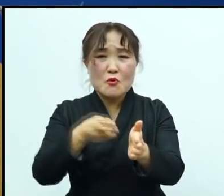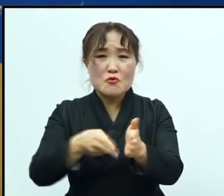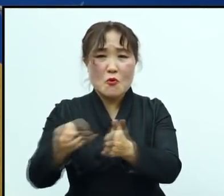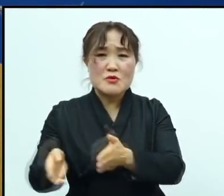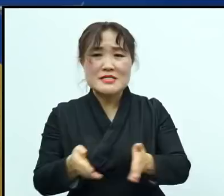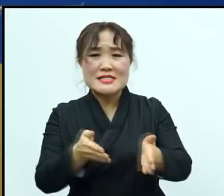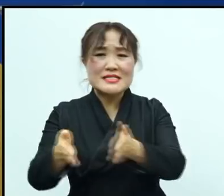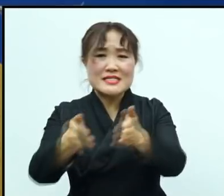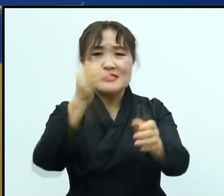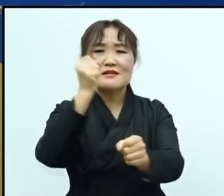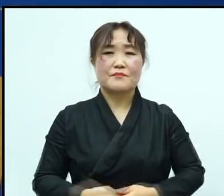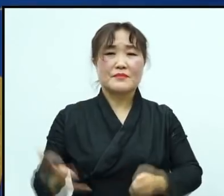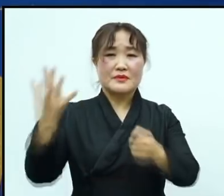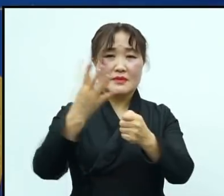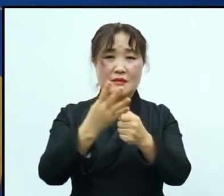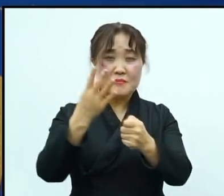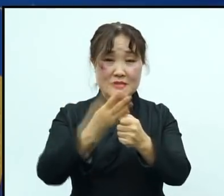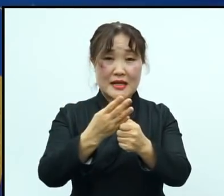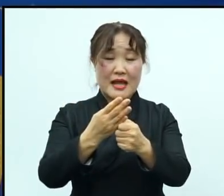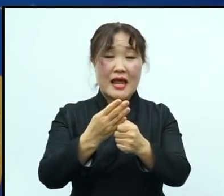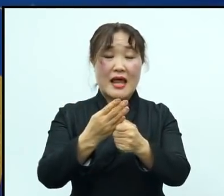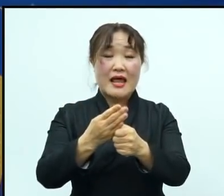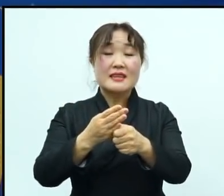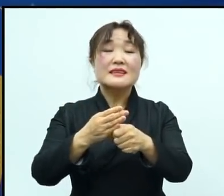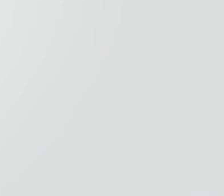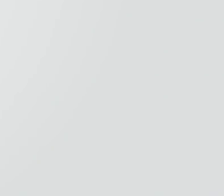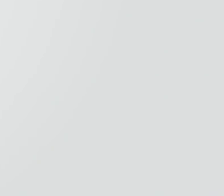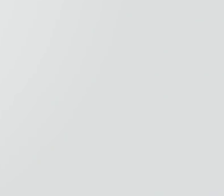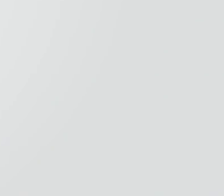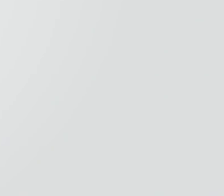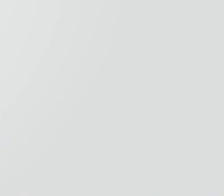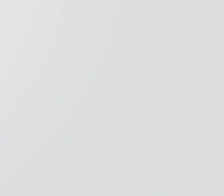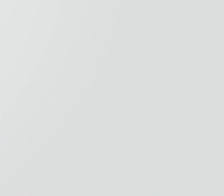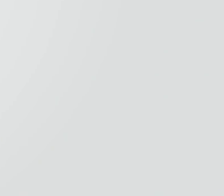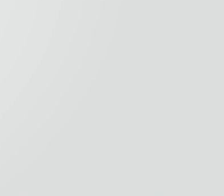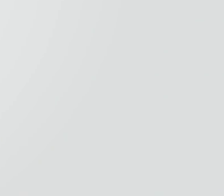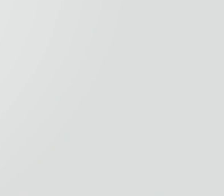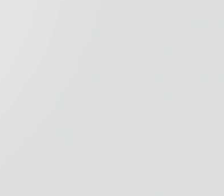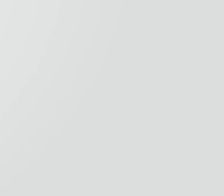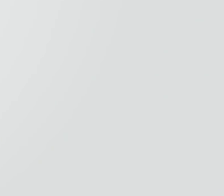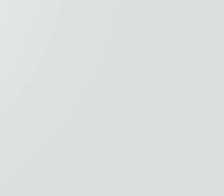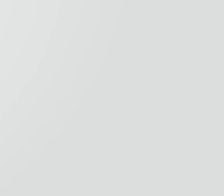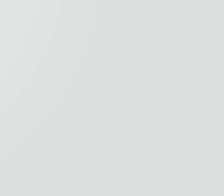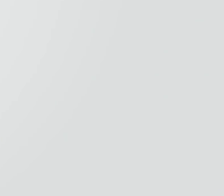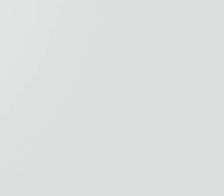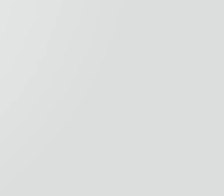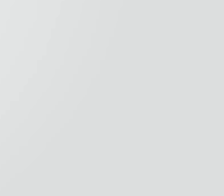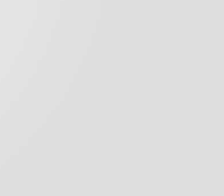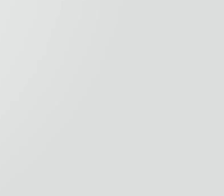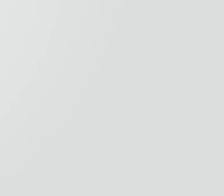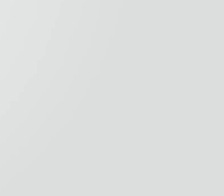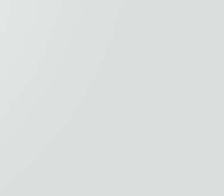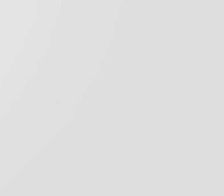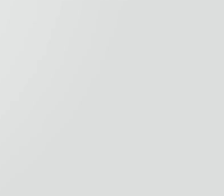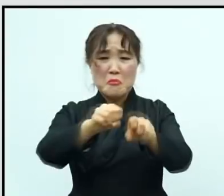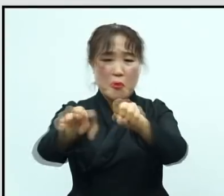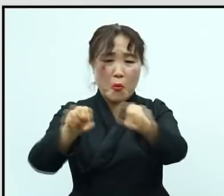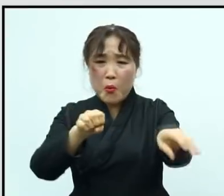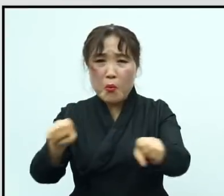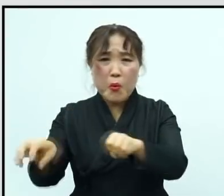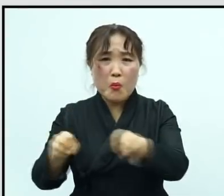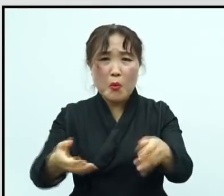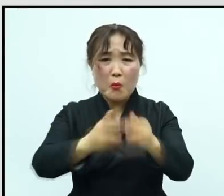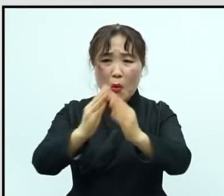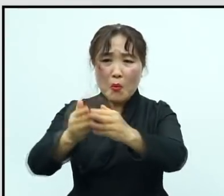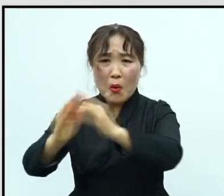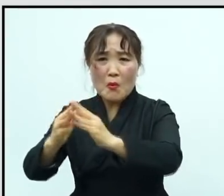도로망을 구축하겠습니다. 남해권의 고속철도망을 구축하겠습니다. 현재 산발적으로 진행되고 있는